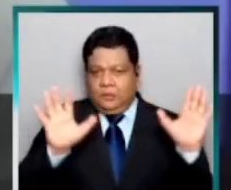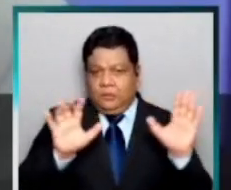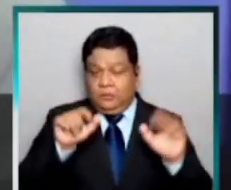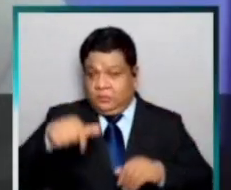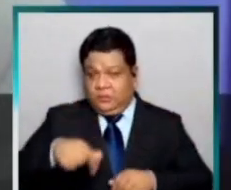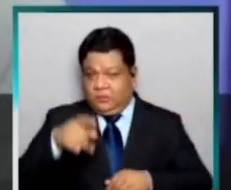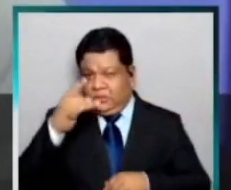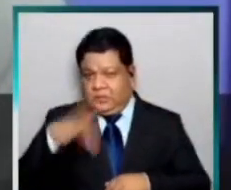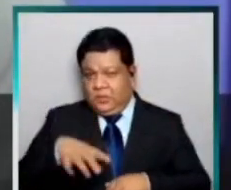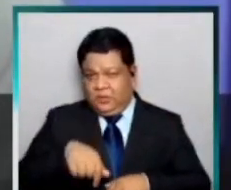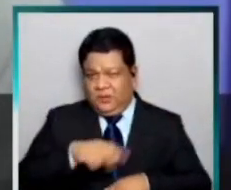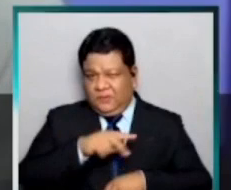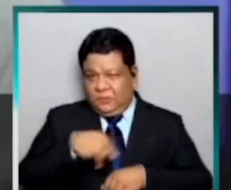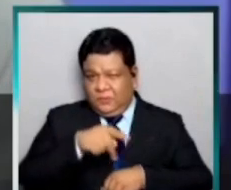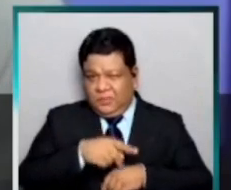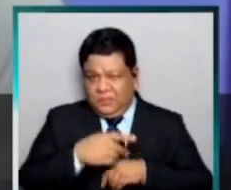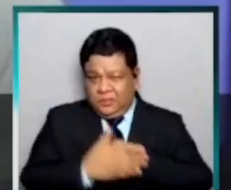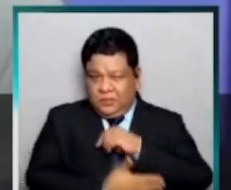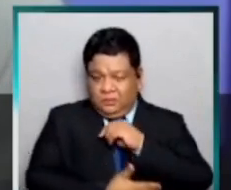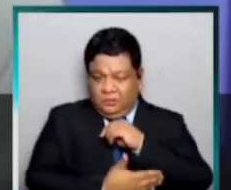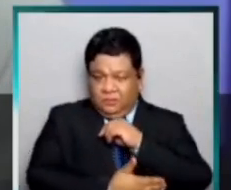na walang